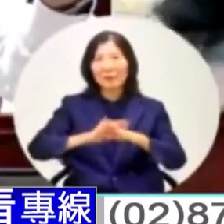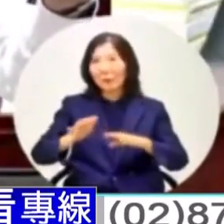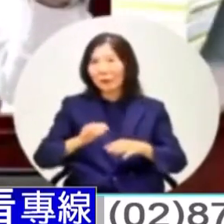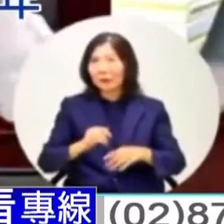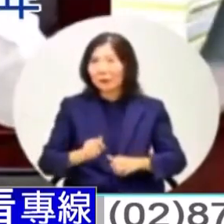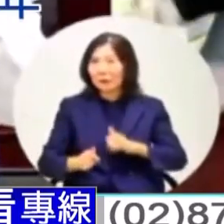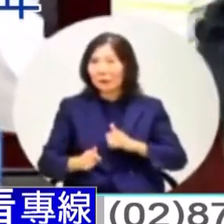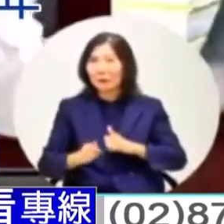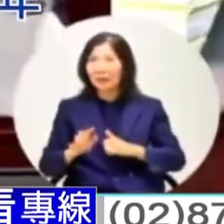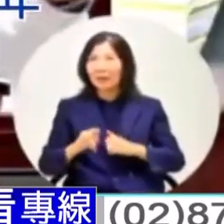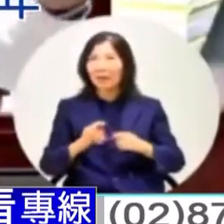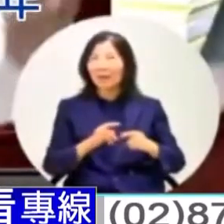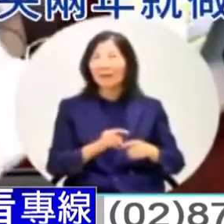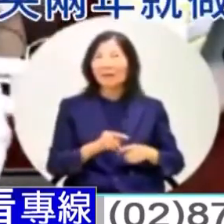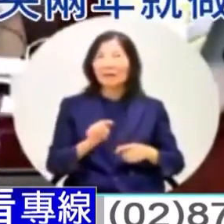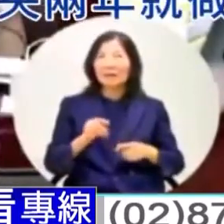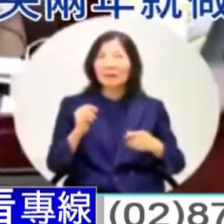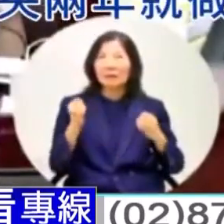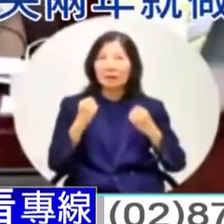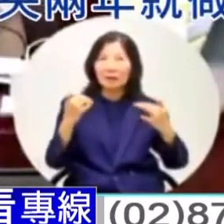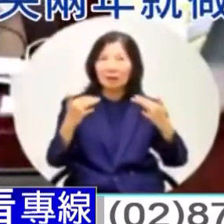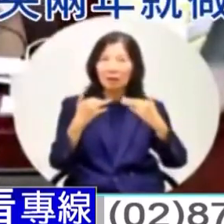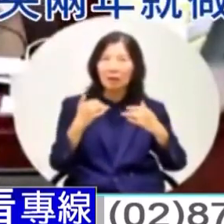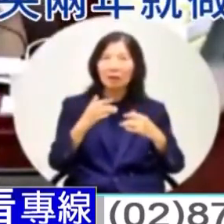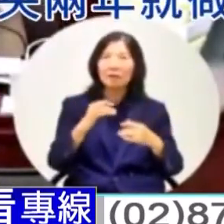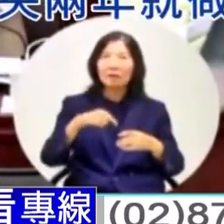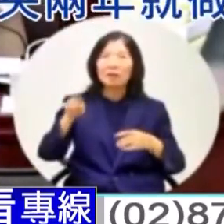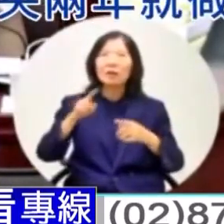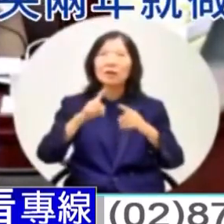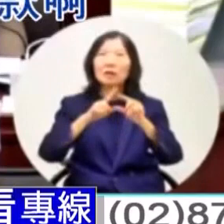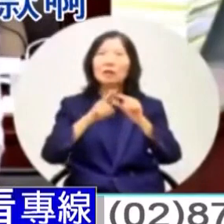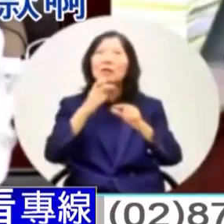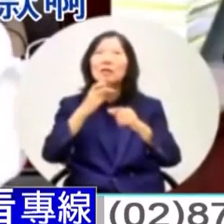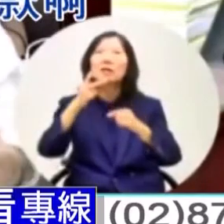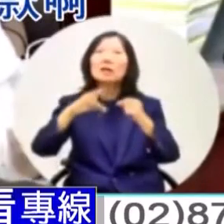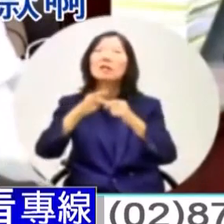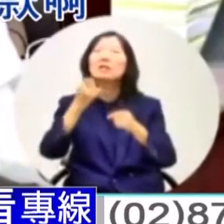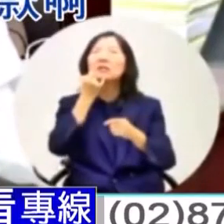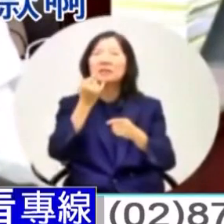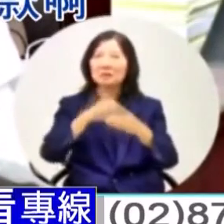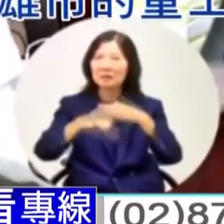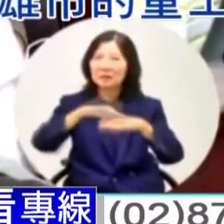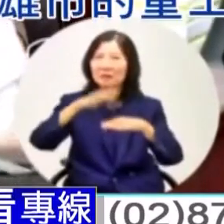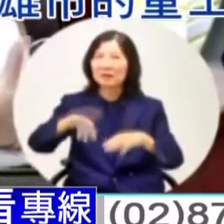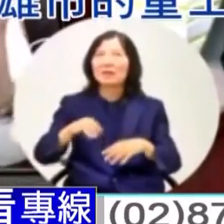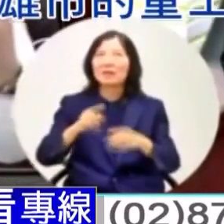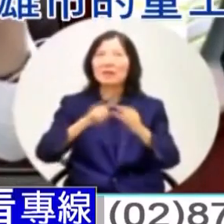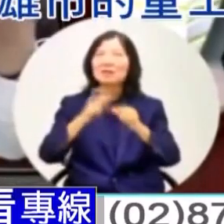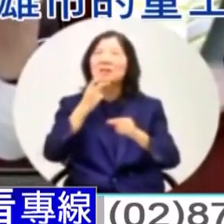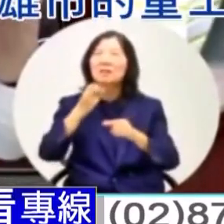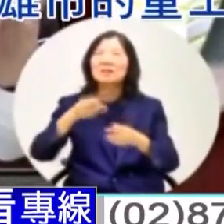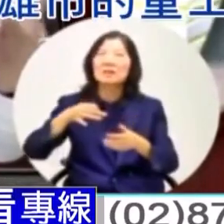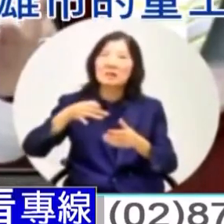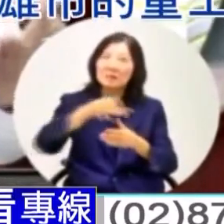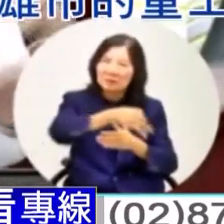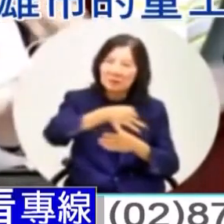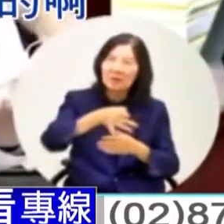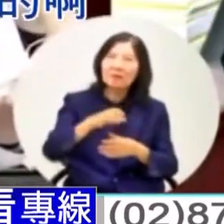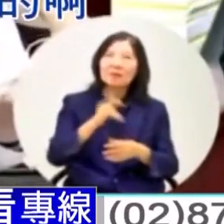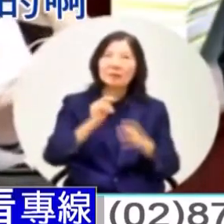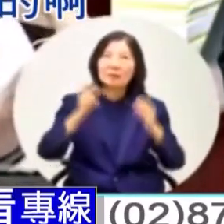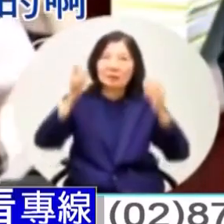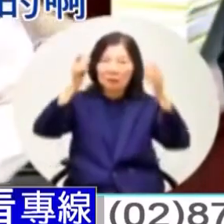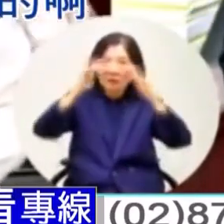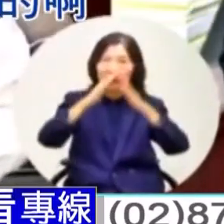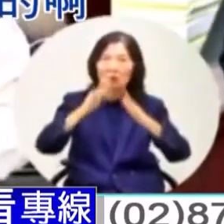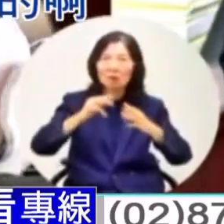有差吗？所以你很少看到这种所谓的答询，因为他今天在答询的对话的内容是议员针对